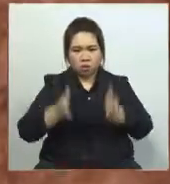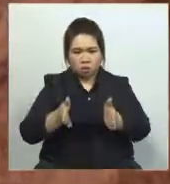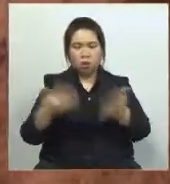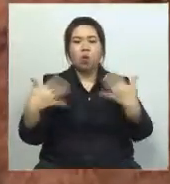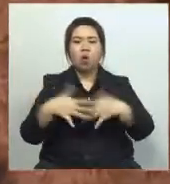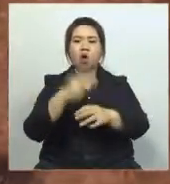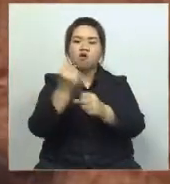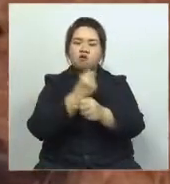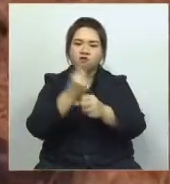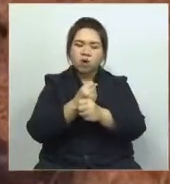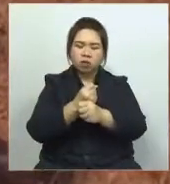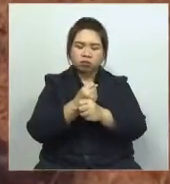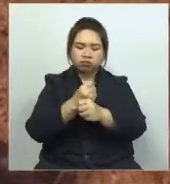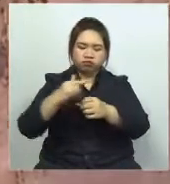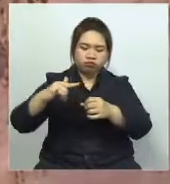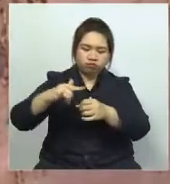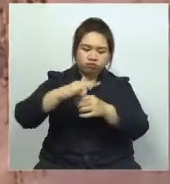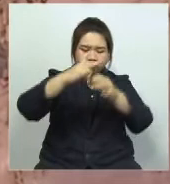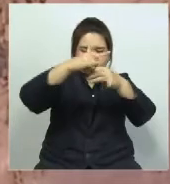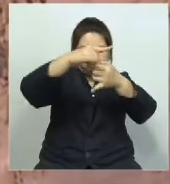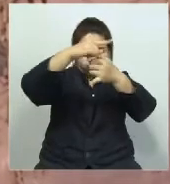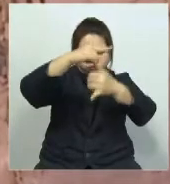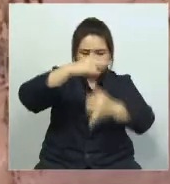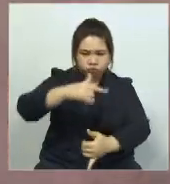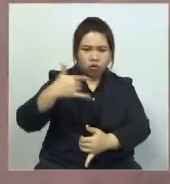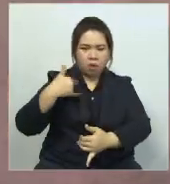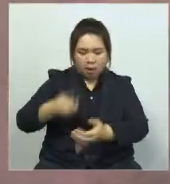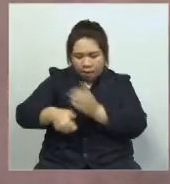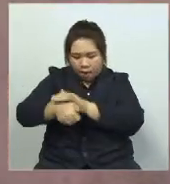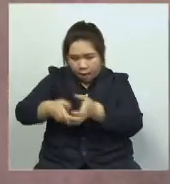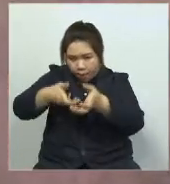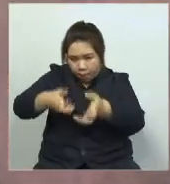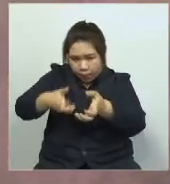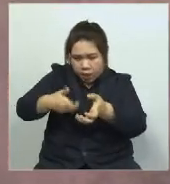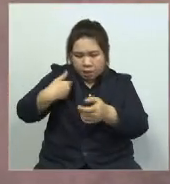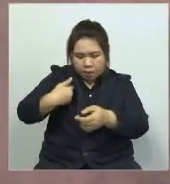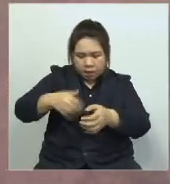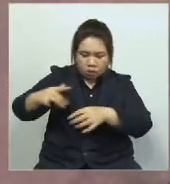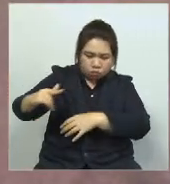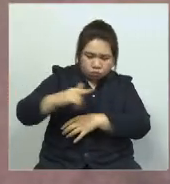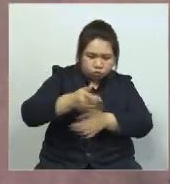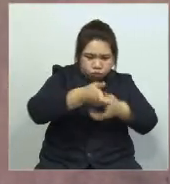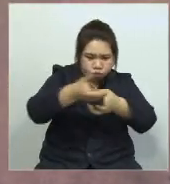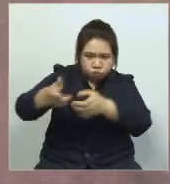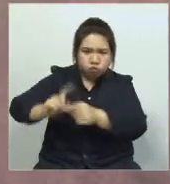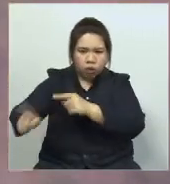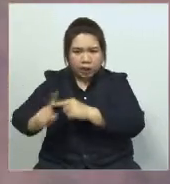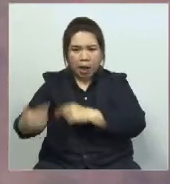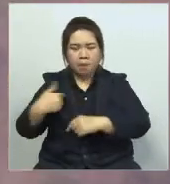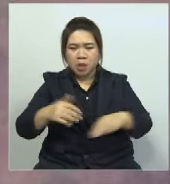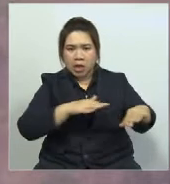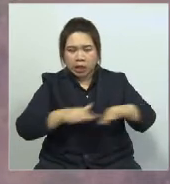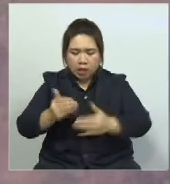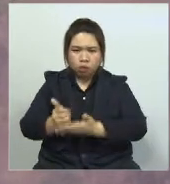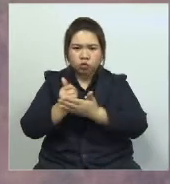ร่วมการฝึกกระโดดร่มแทรกซึมเบื้องสูงการซุ่มยิงการบินขัดขวางทางอากาศการยิงเตรียมและการยิงสนับสนุ